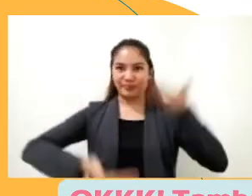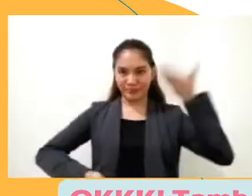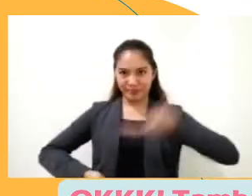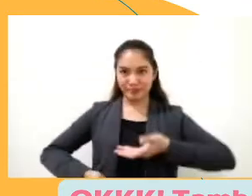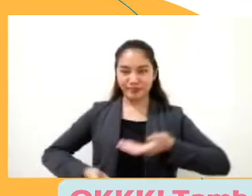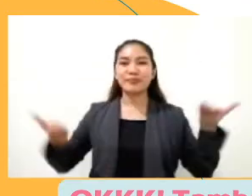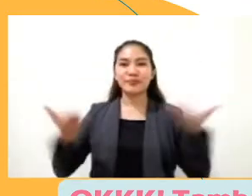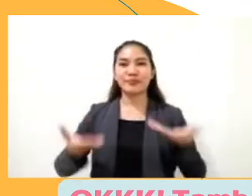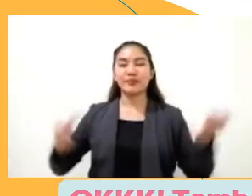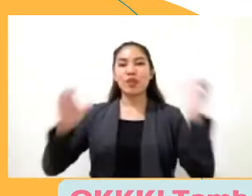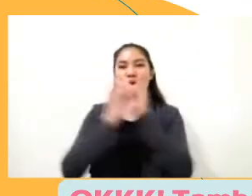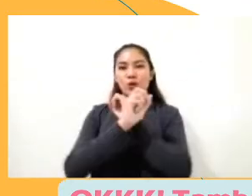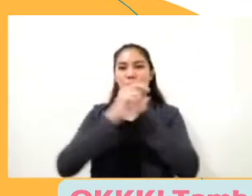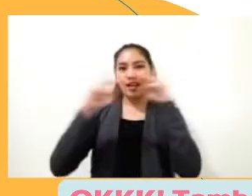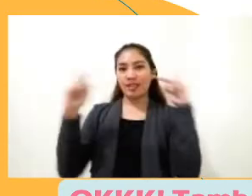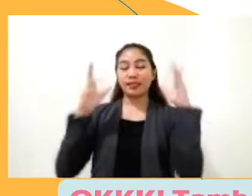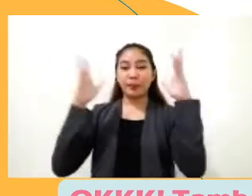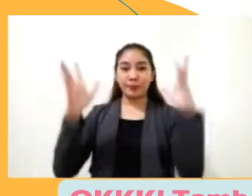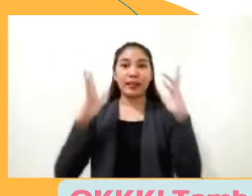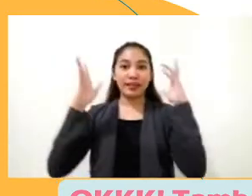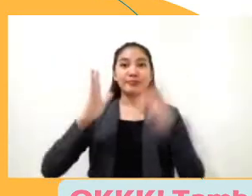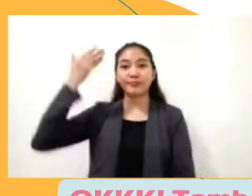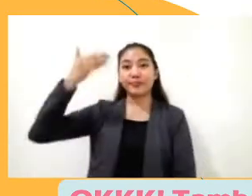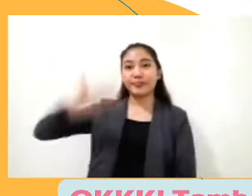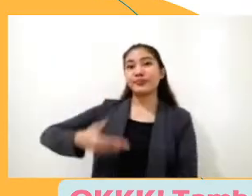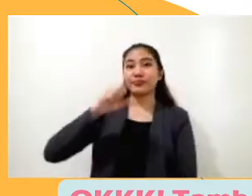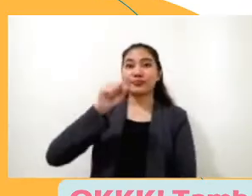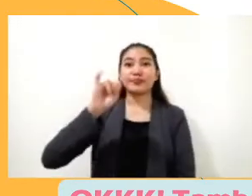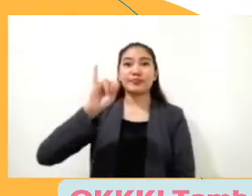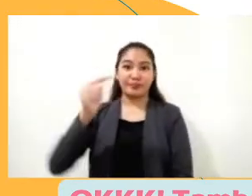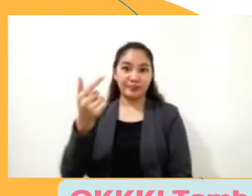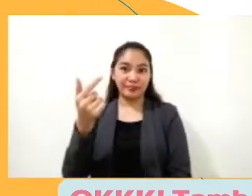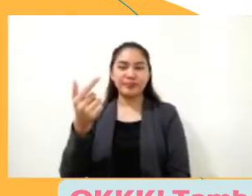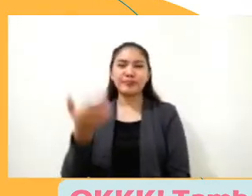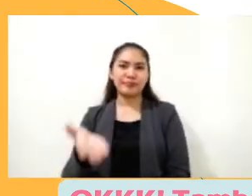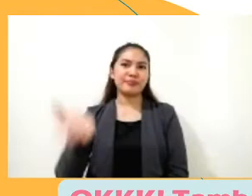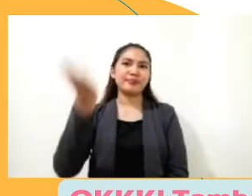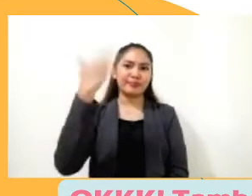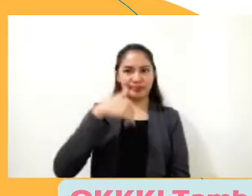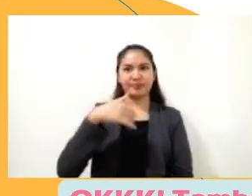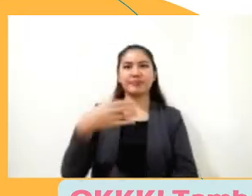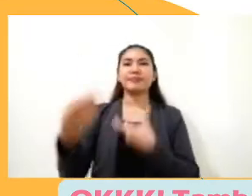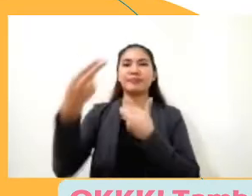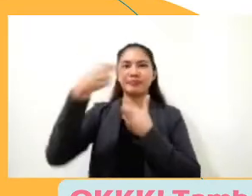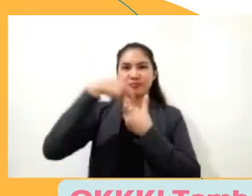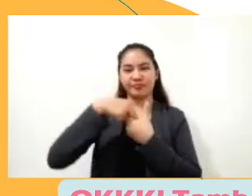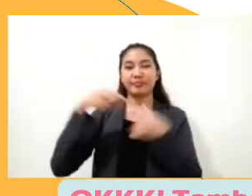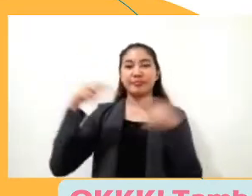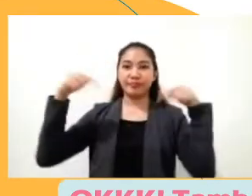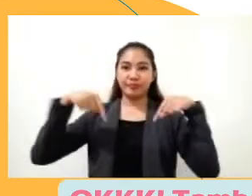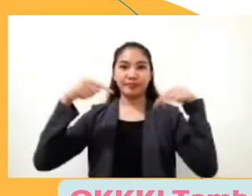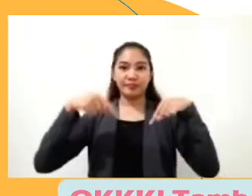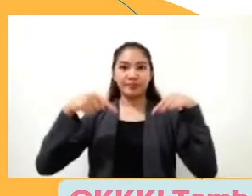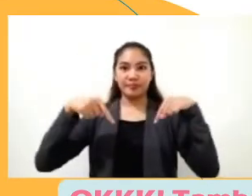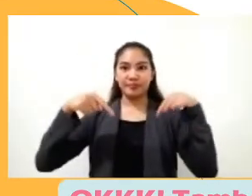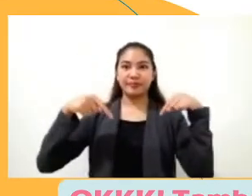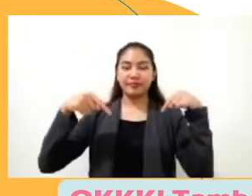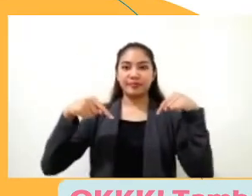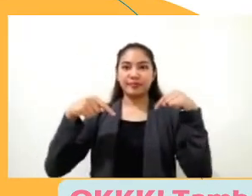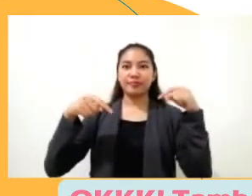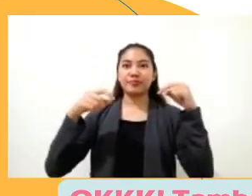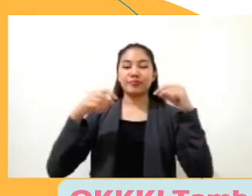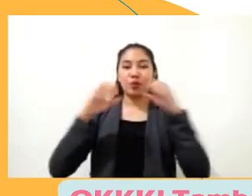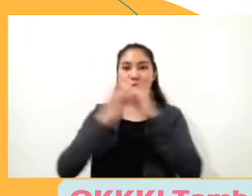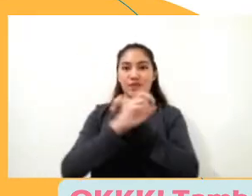KKK Tambayan. Ako po ulit si Kuya Sig. Samahan niyo po ako para sa episode 8 ng KKK Tambayan, hatid sa atin